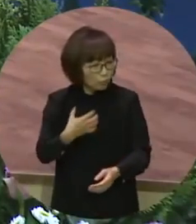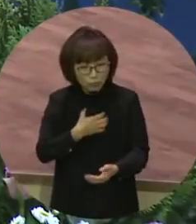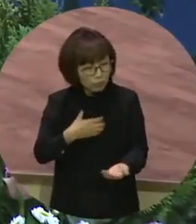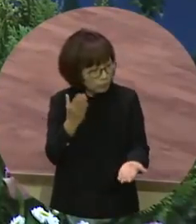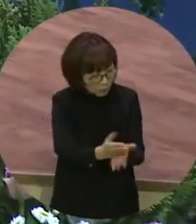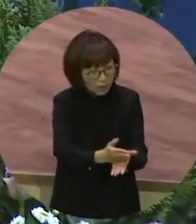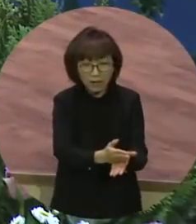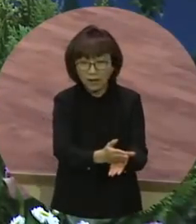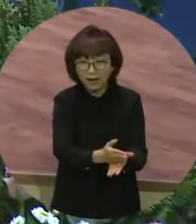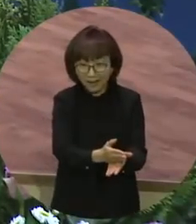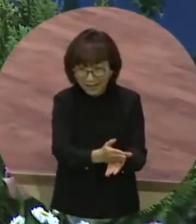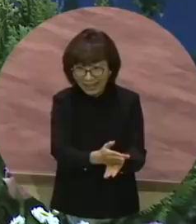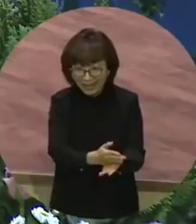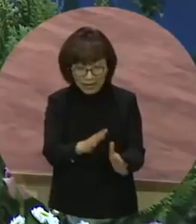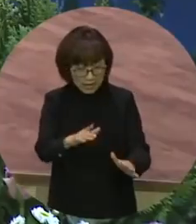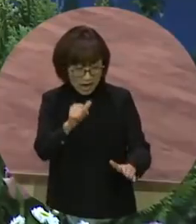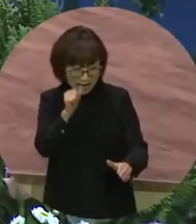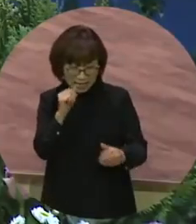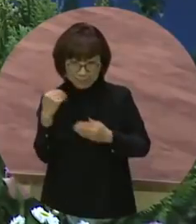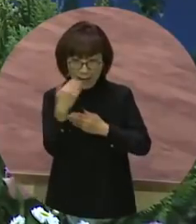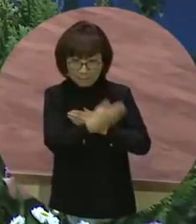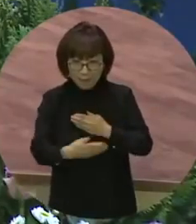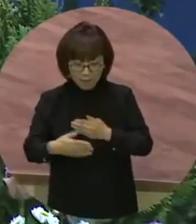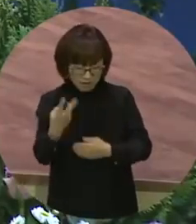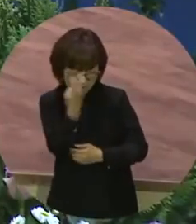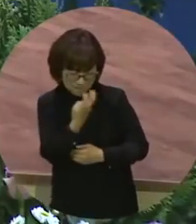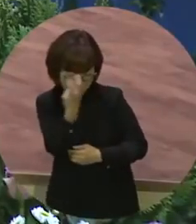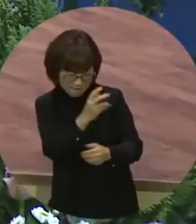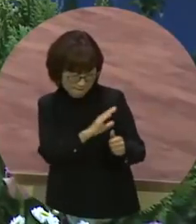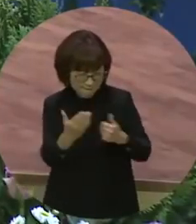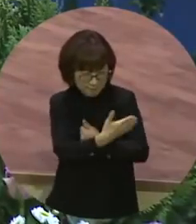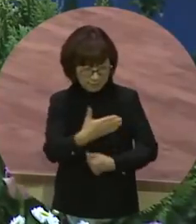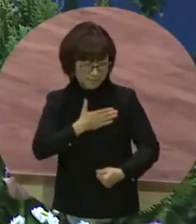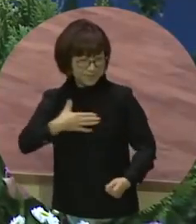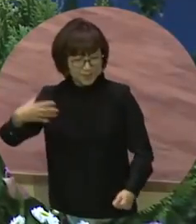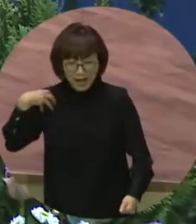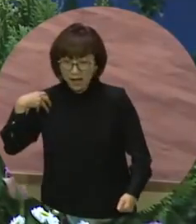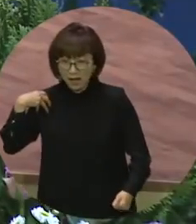내가 상급인데 뭐가 그래 두렵냐?